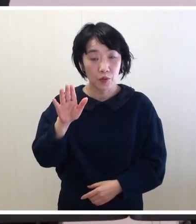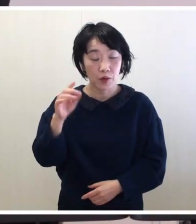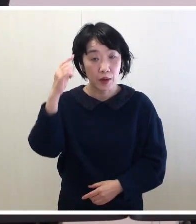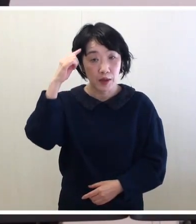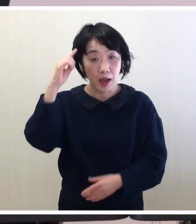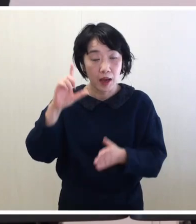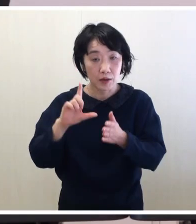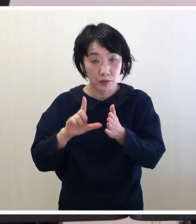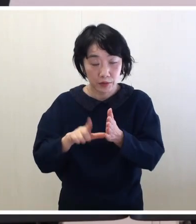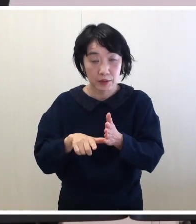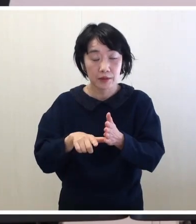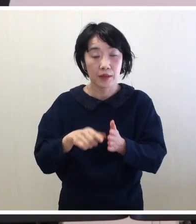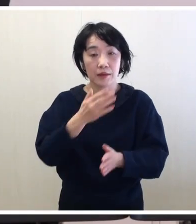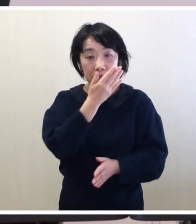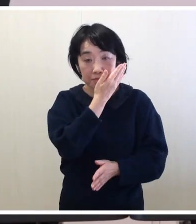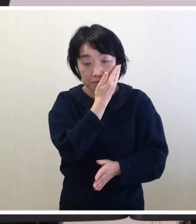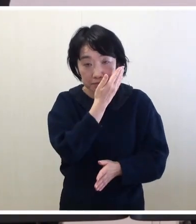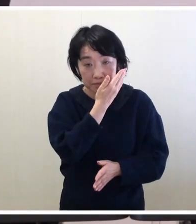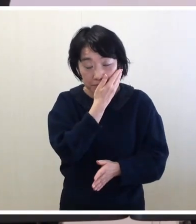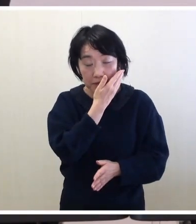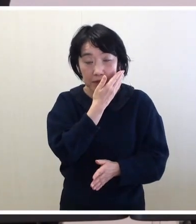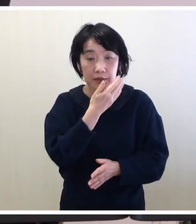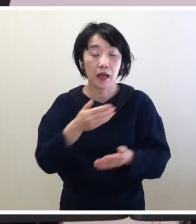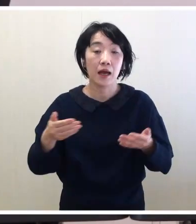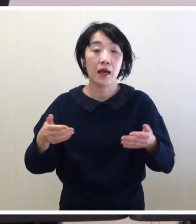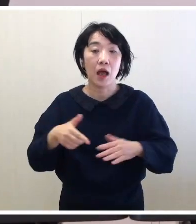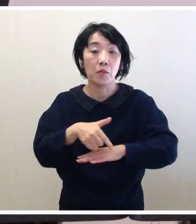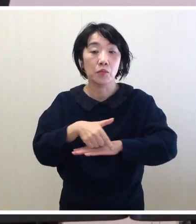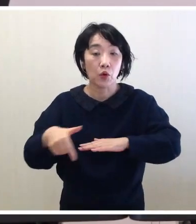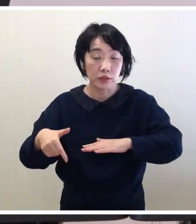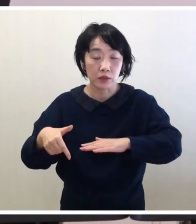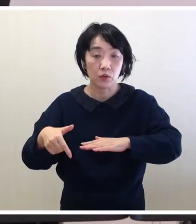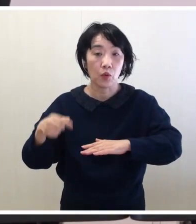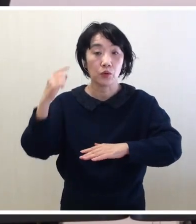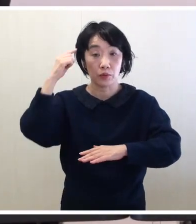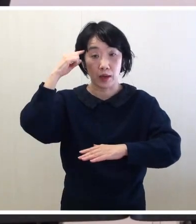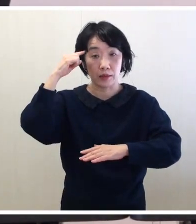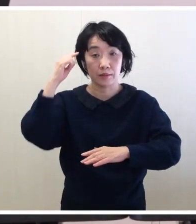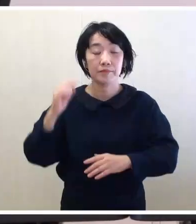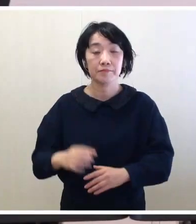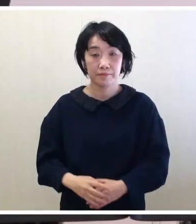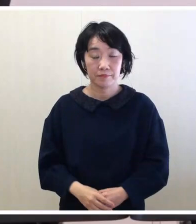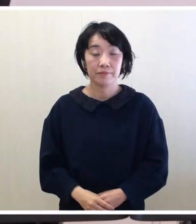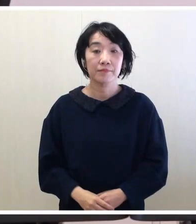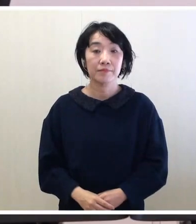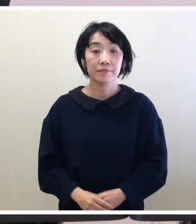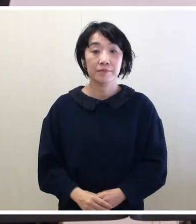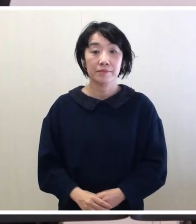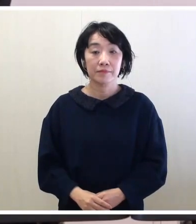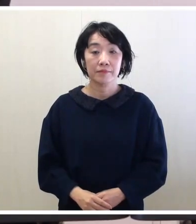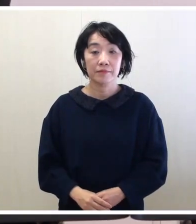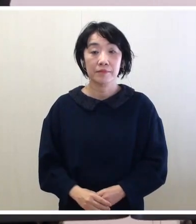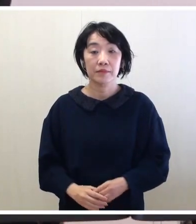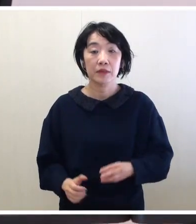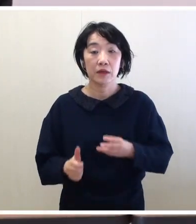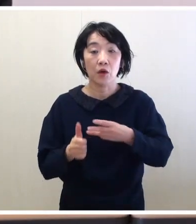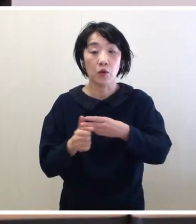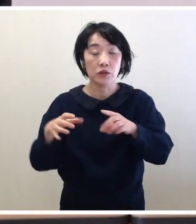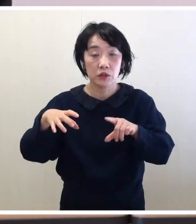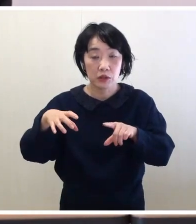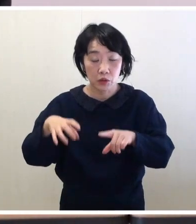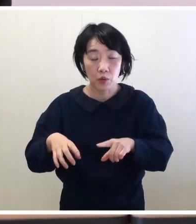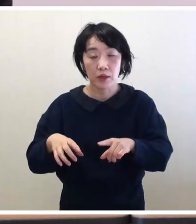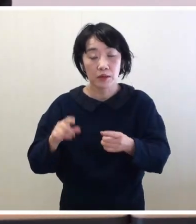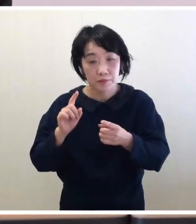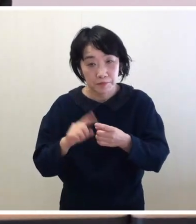将来を睨む上で極めて大事なプロジェクトと考えてきました。そして